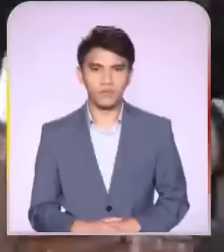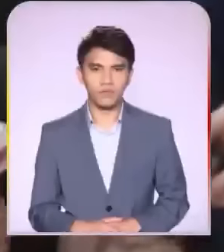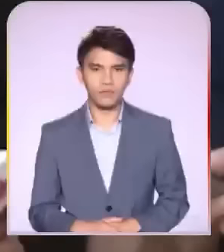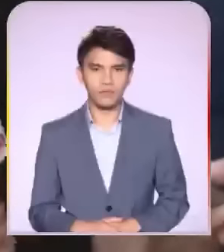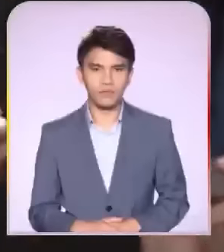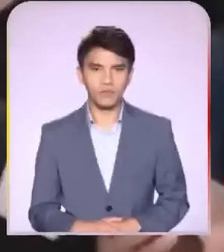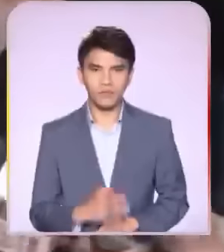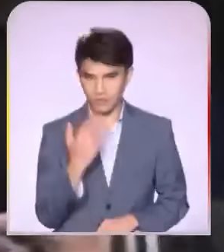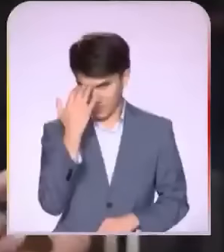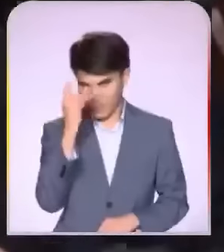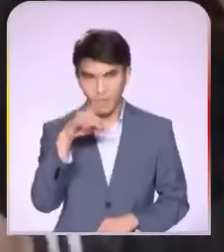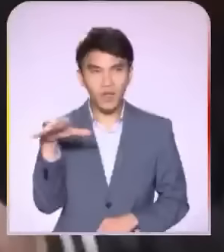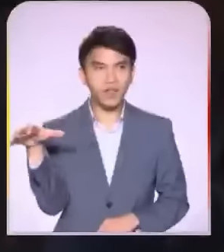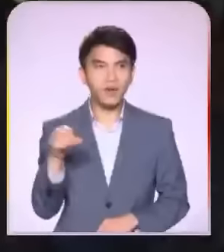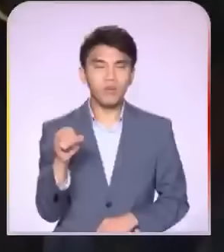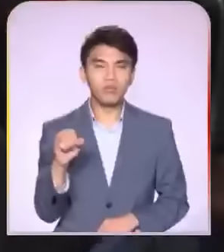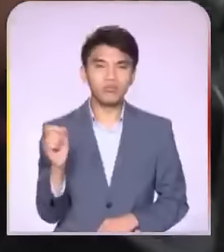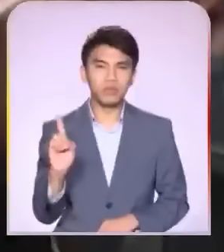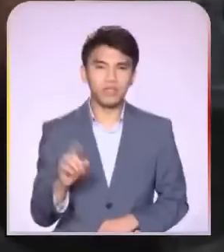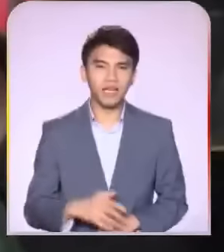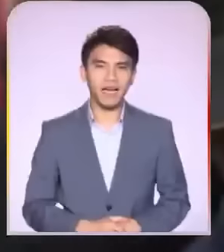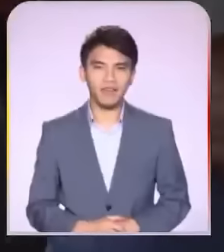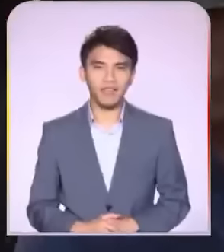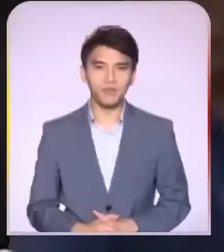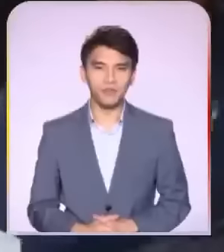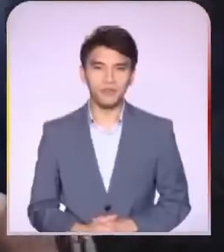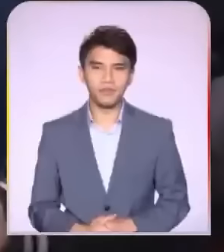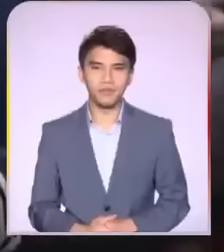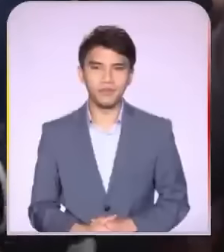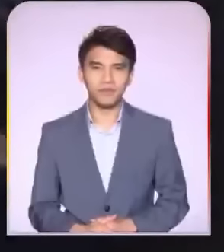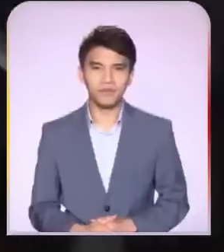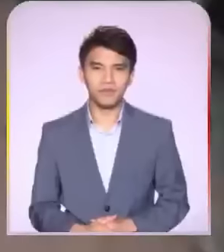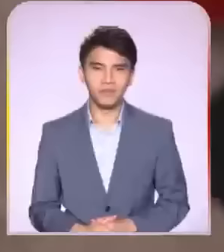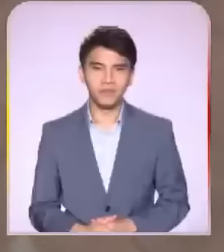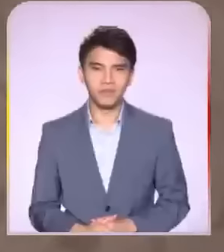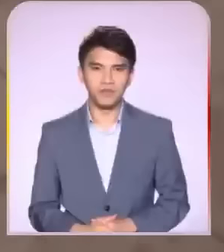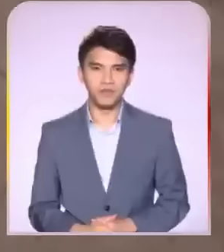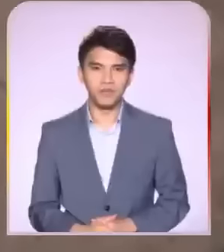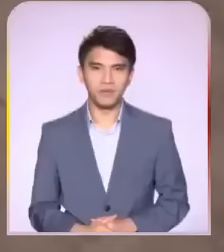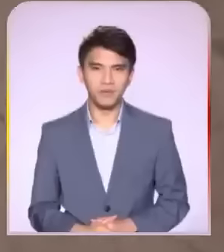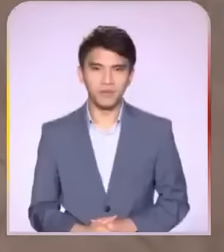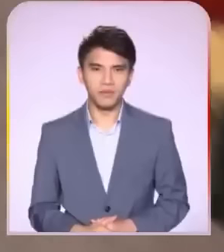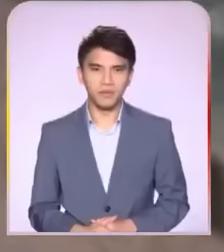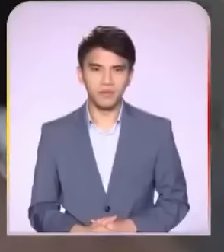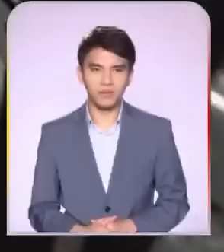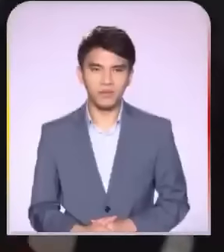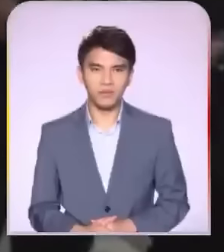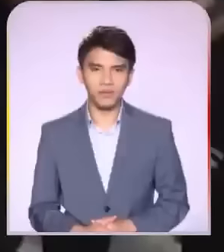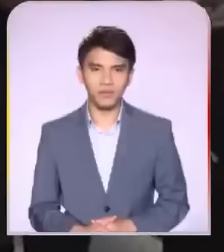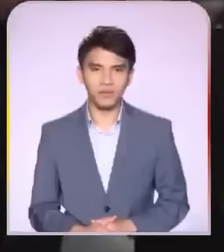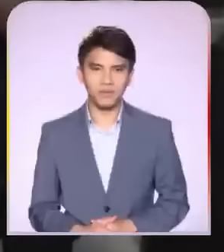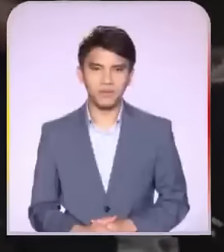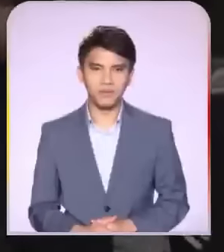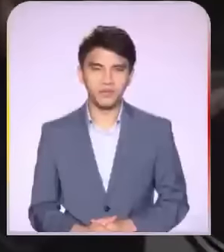ป็นไรพี่ทำไมไม่เอาอ่ะ เขาไม่เอาครับ ไม่เอาไม่เอา ครับเขาไม่มีค่า คือ